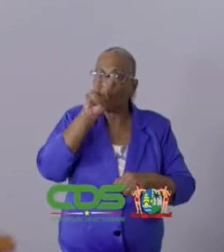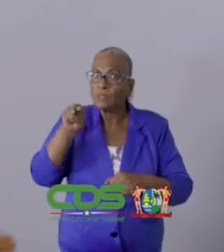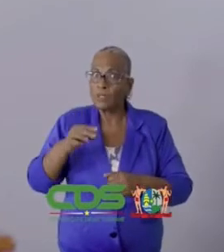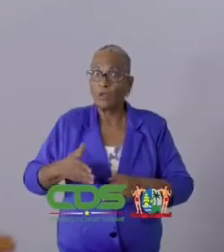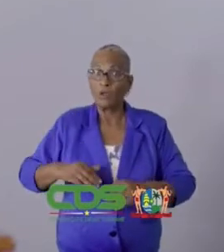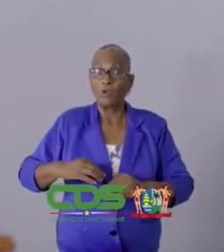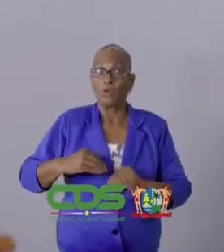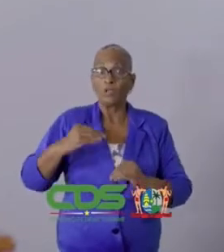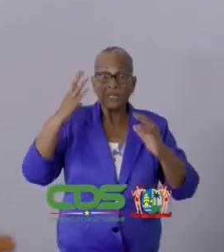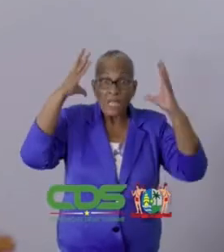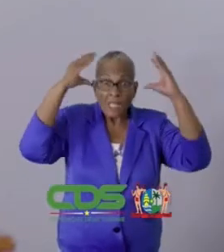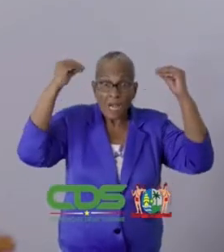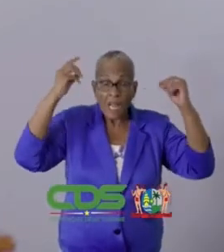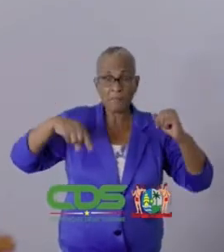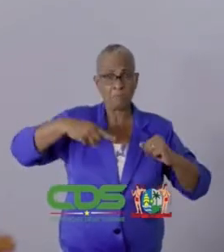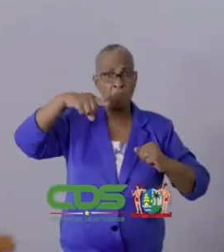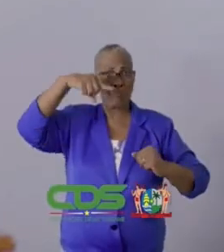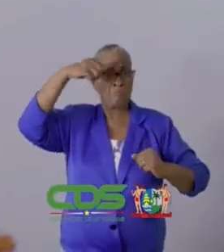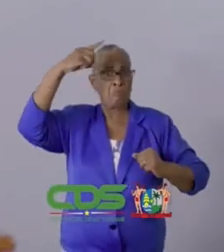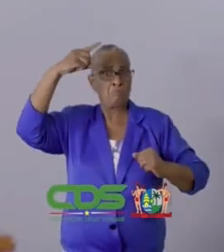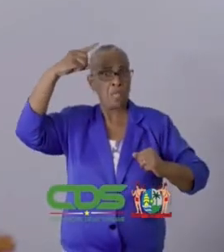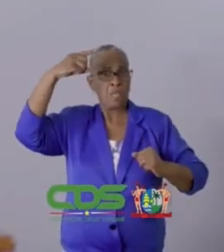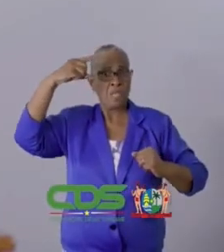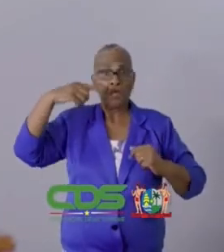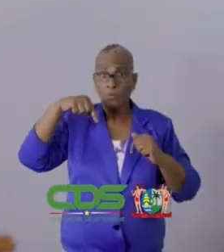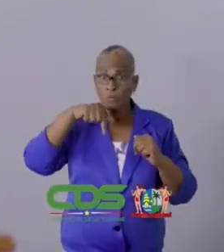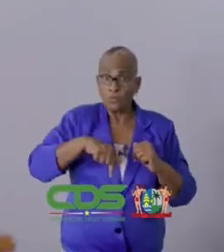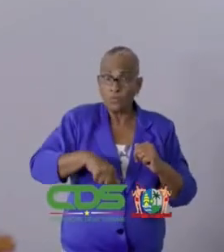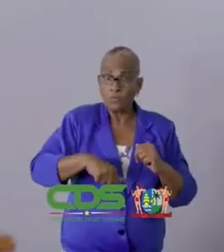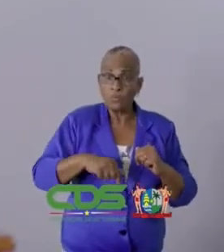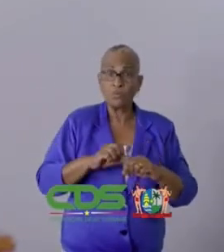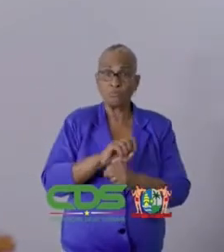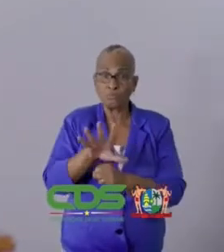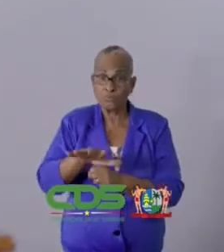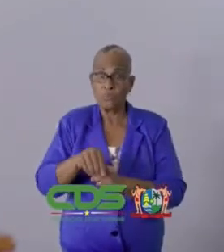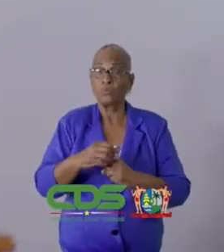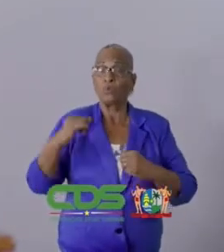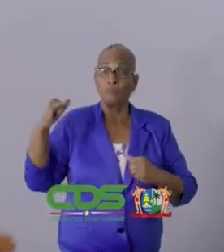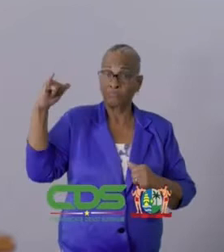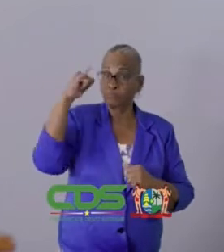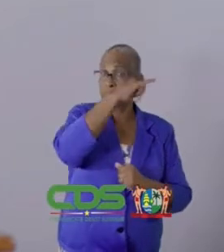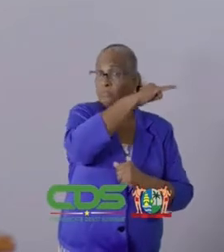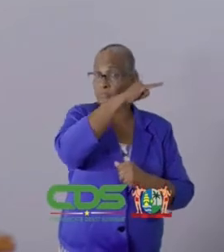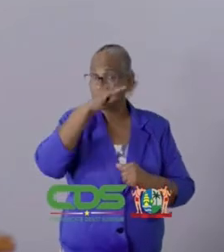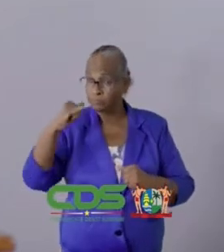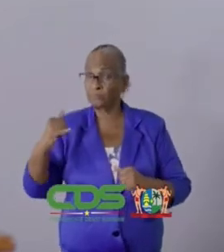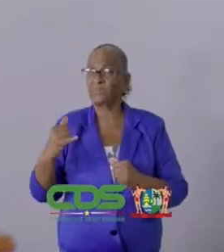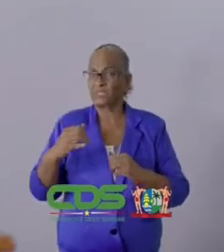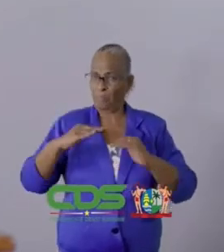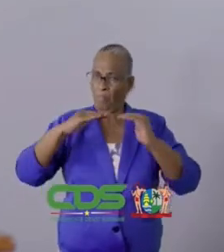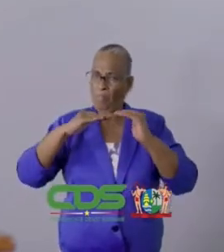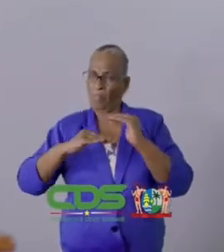toename aan besmettingen in Nederland is het personenverkeer met Nederland verder beperkt.